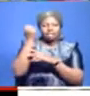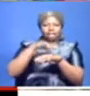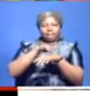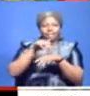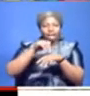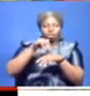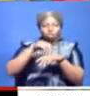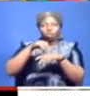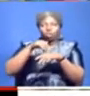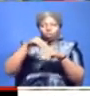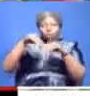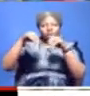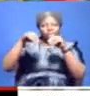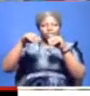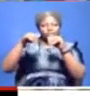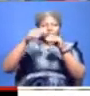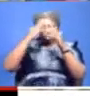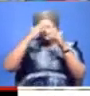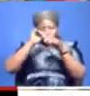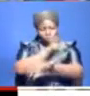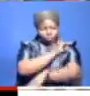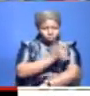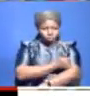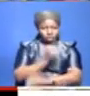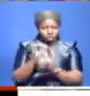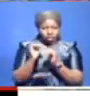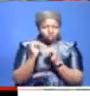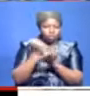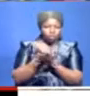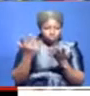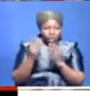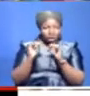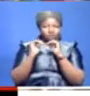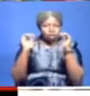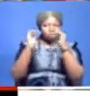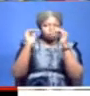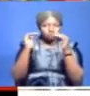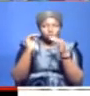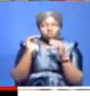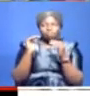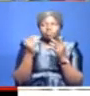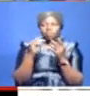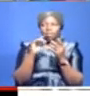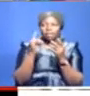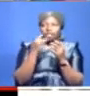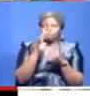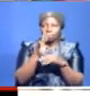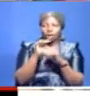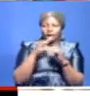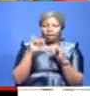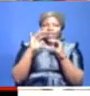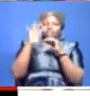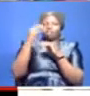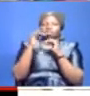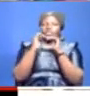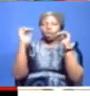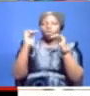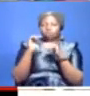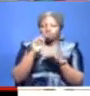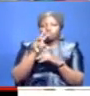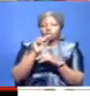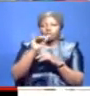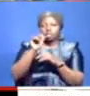Authority. Ofisi zake ziko fourth floor na Coast House Wayaki Way. Lakini yeye sio mtu akuja kutuambia ya kwamba zile degree za Aisha